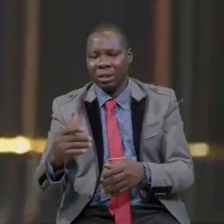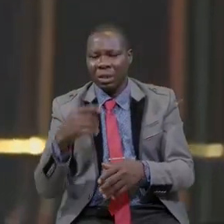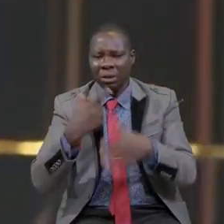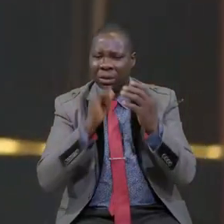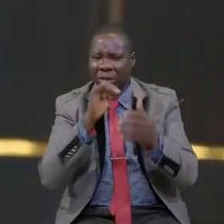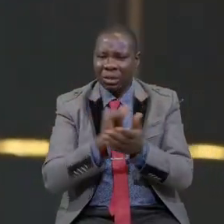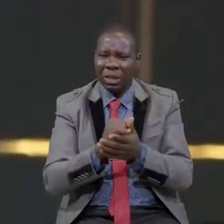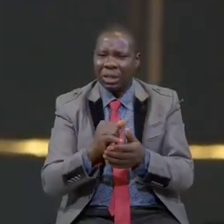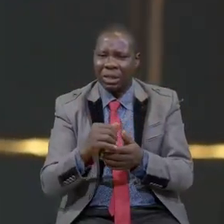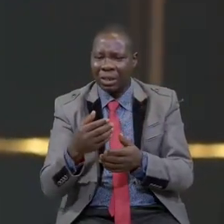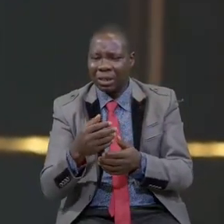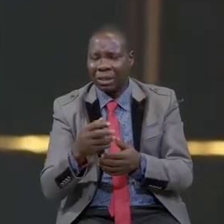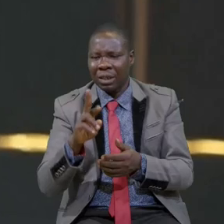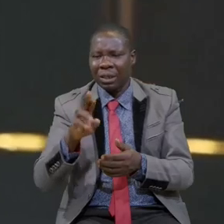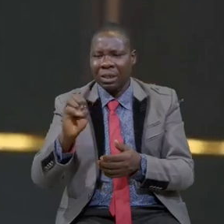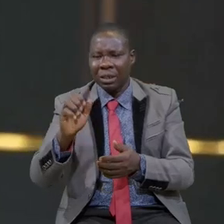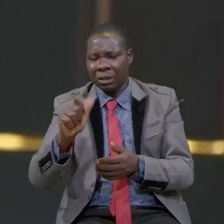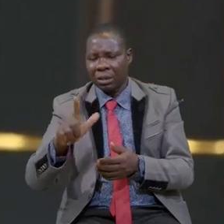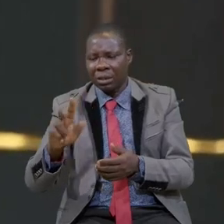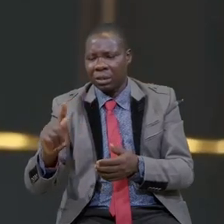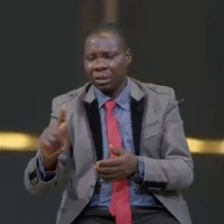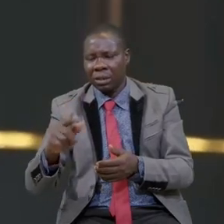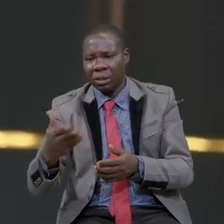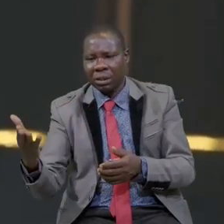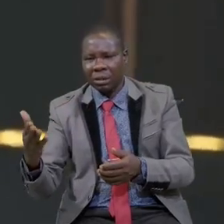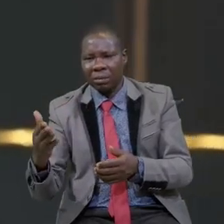seulement touché de façon sur les parties délicates.